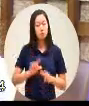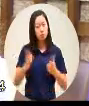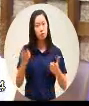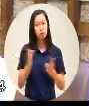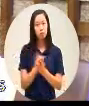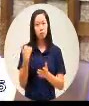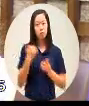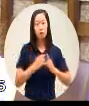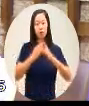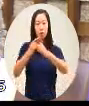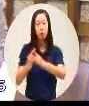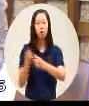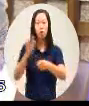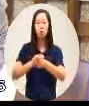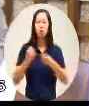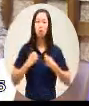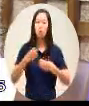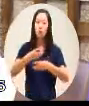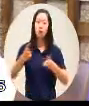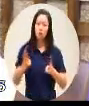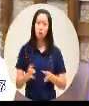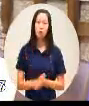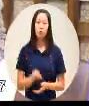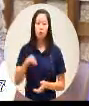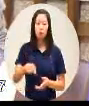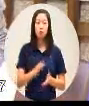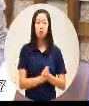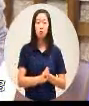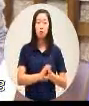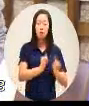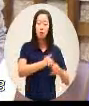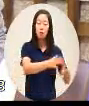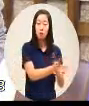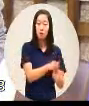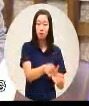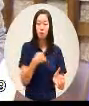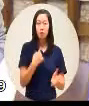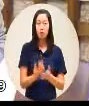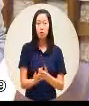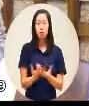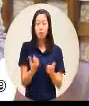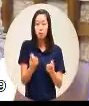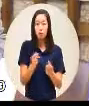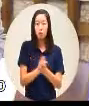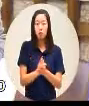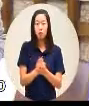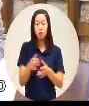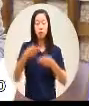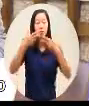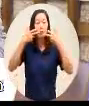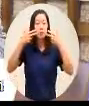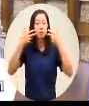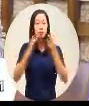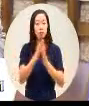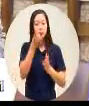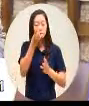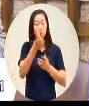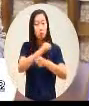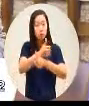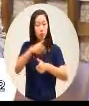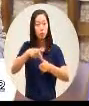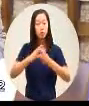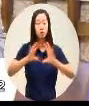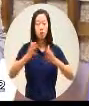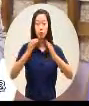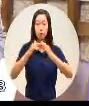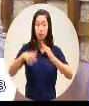习班补习，这个都要花，这是民间的。我们足以考试是国家认定系，行政